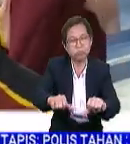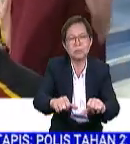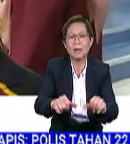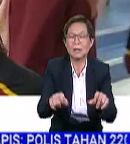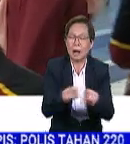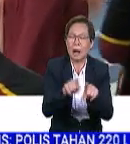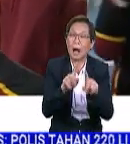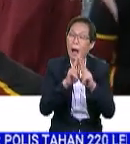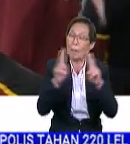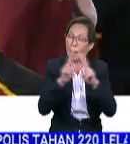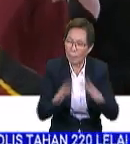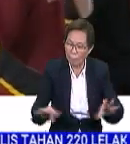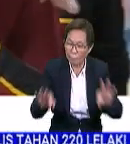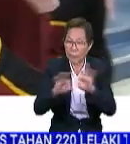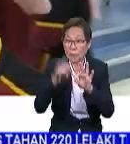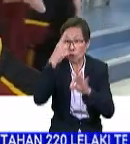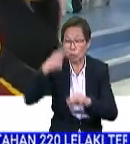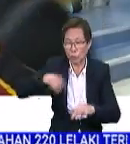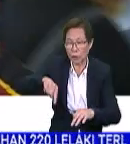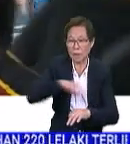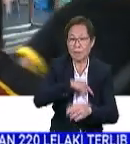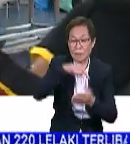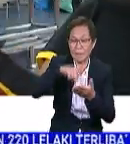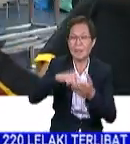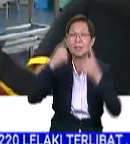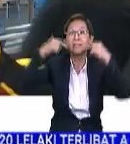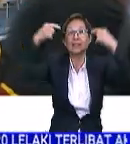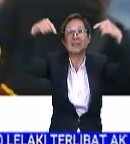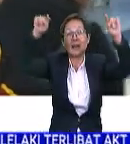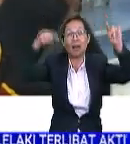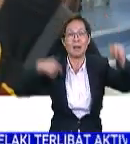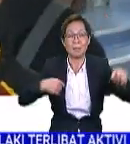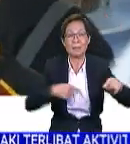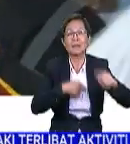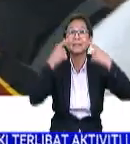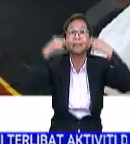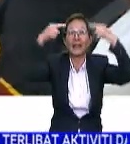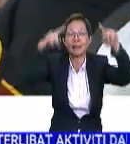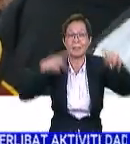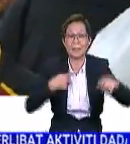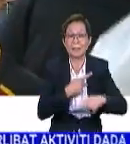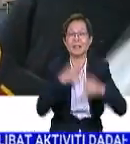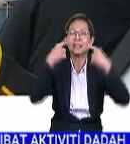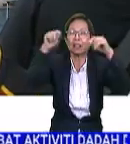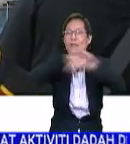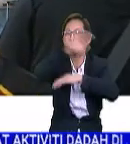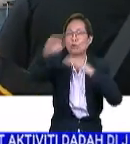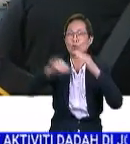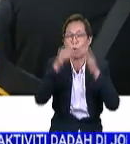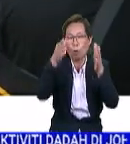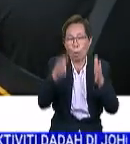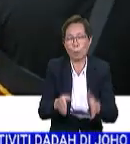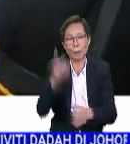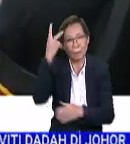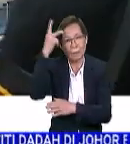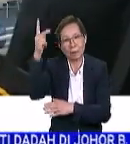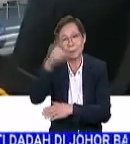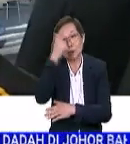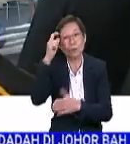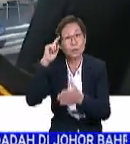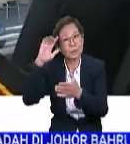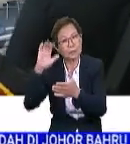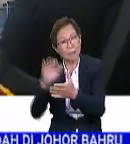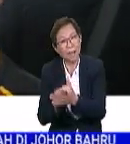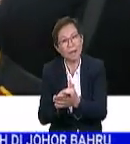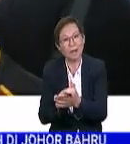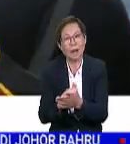berharga kepada kita, dan inilah kejayaan kita, kejayaan seluruh orang Kelantan juga sebenarnya, kerana